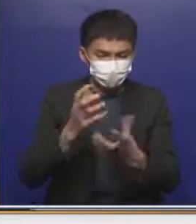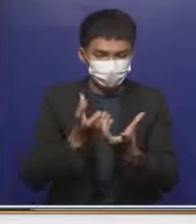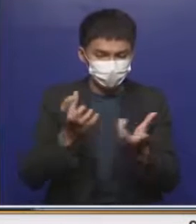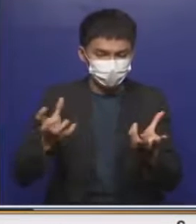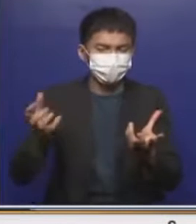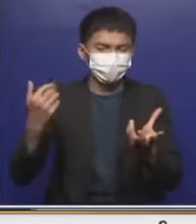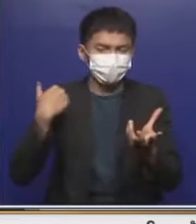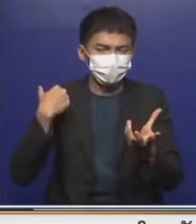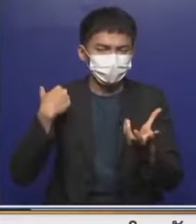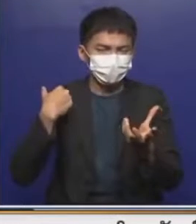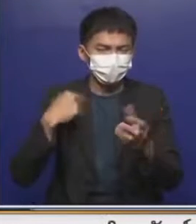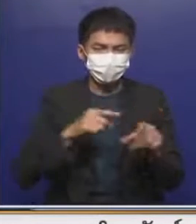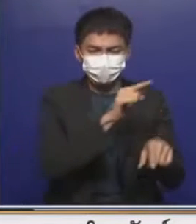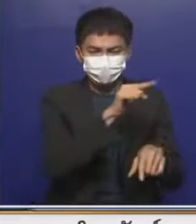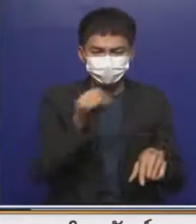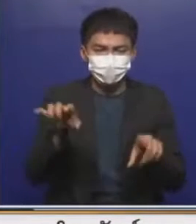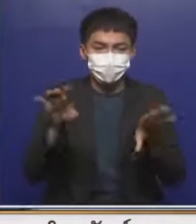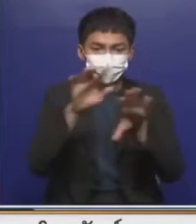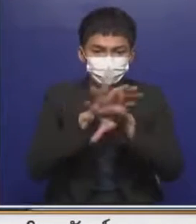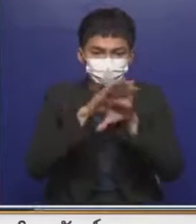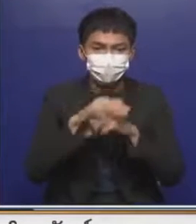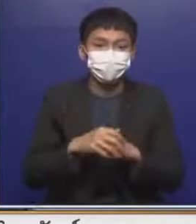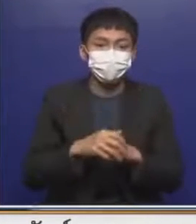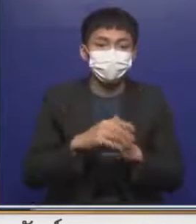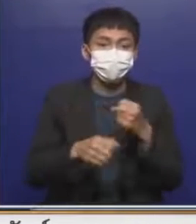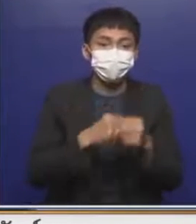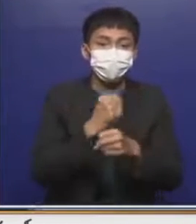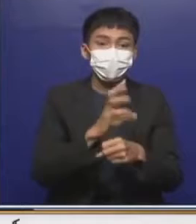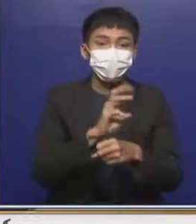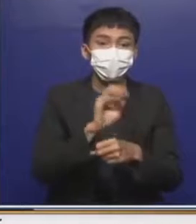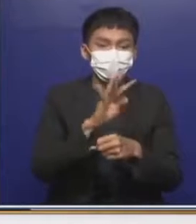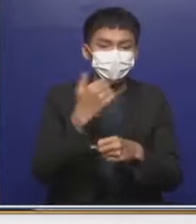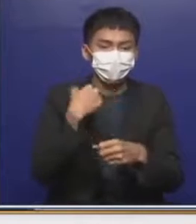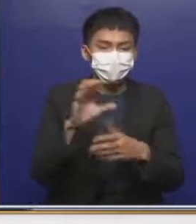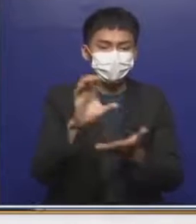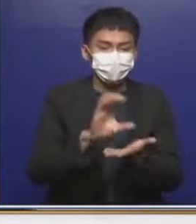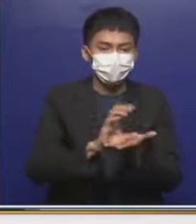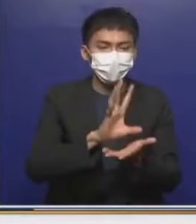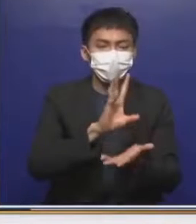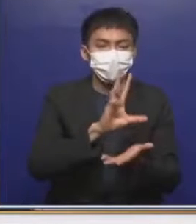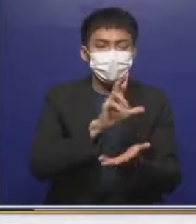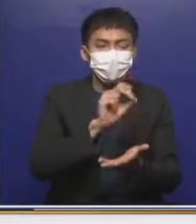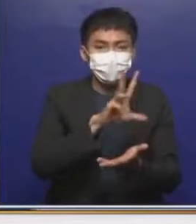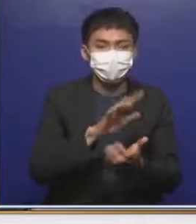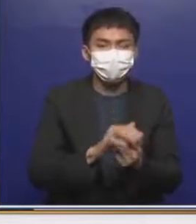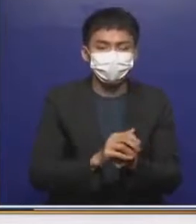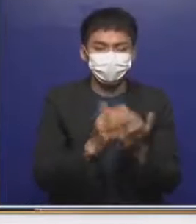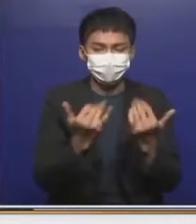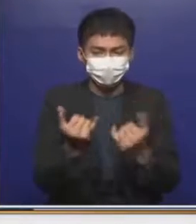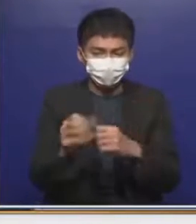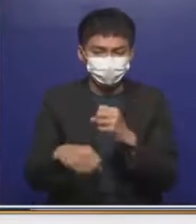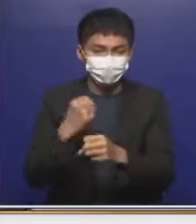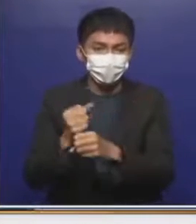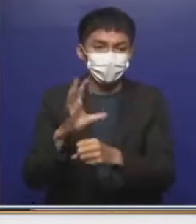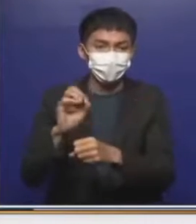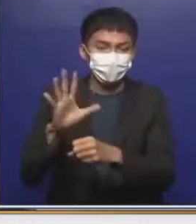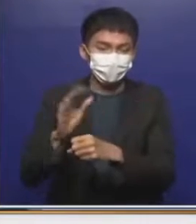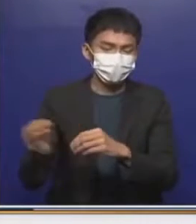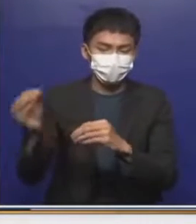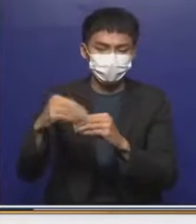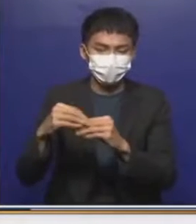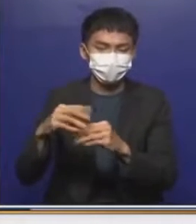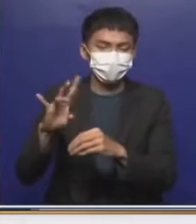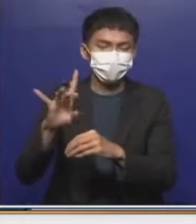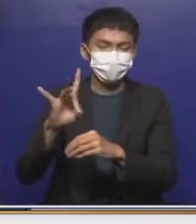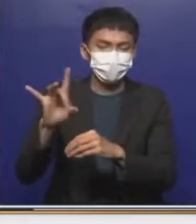ฤติการรไมต่างกันปี 6.4 มีงiftอยู่ Rey533 000 be dragons 6.5 เพิ่มขึนมาอีก 87